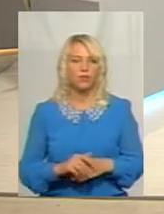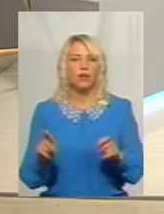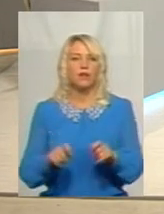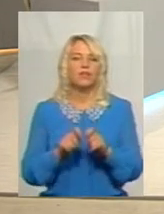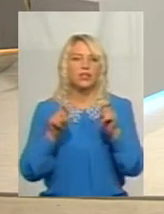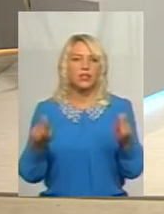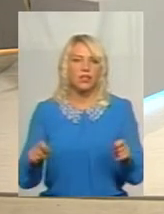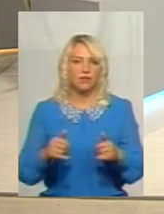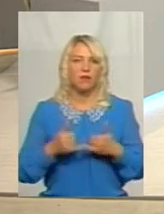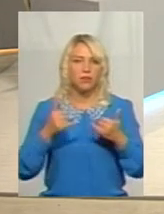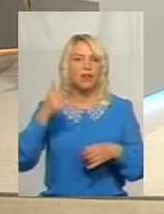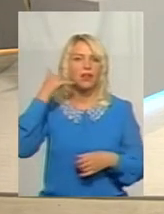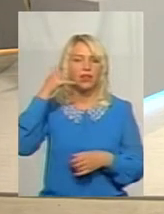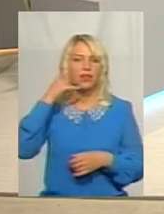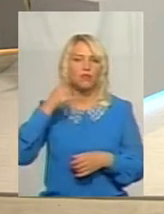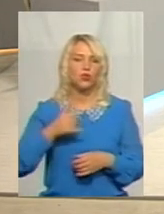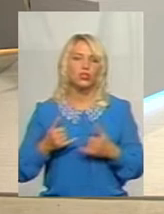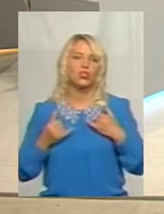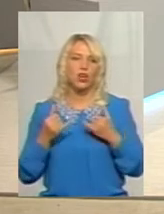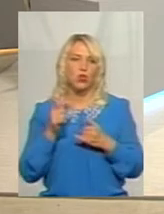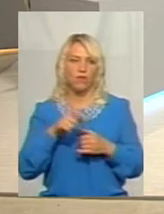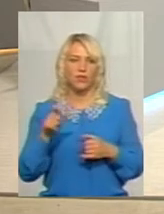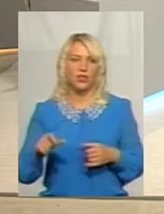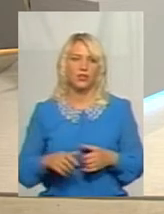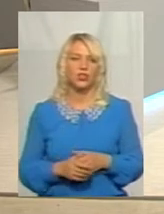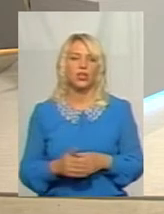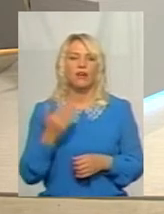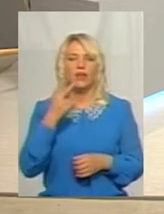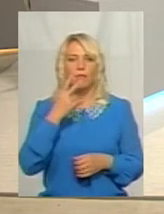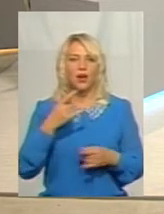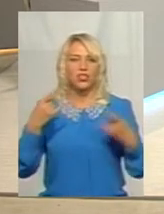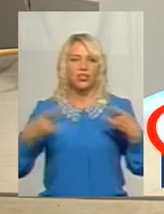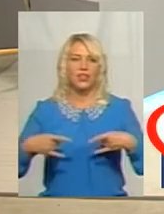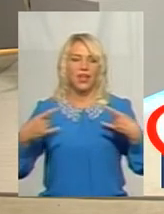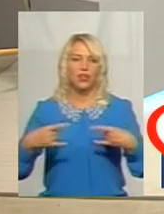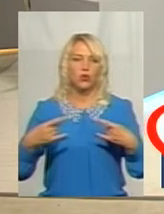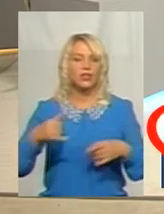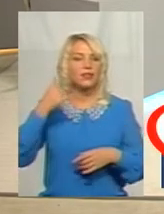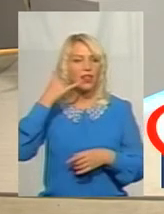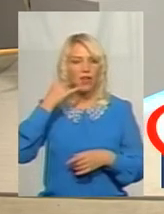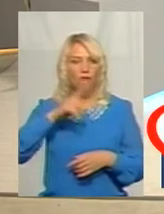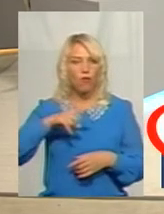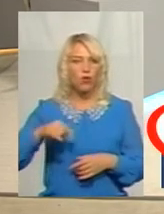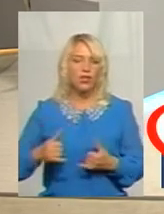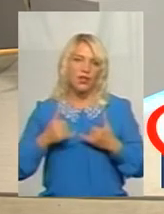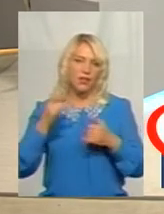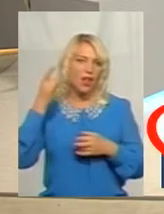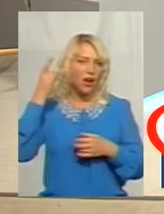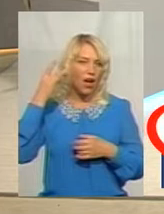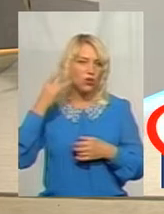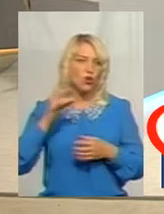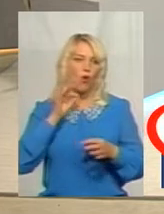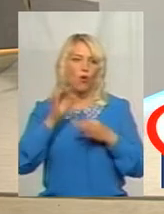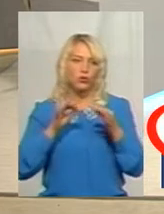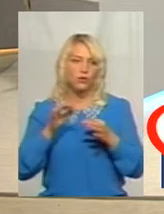відкриваємо лінії для телефонних дзвінків. Шановні глядачі, ви бачите на екрані номери телефонів, а для радіослухачів